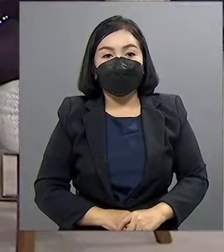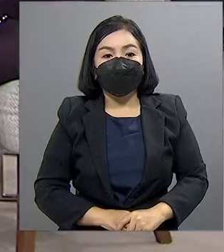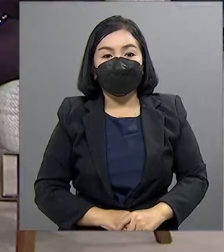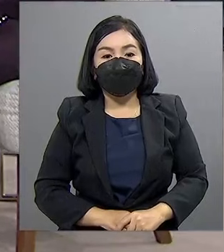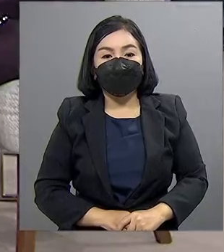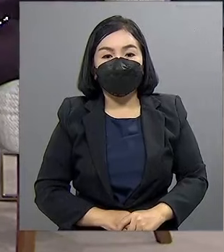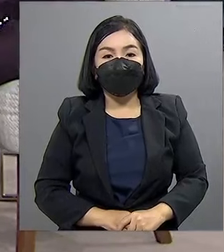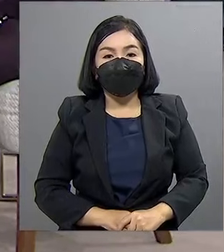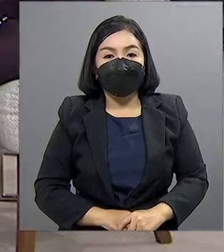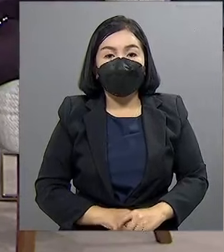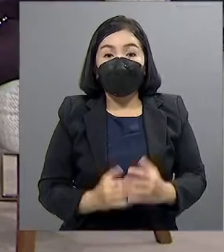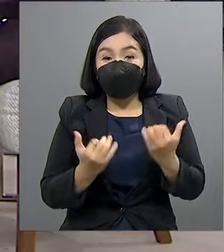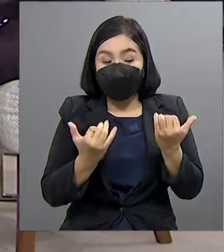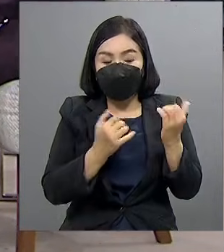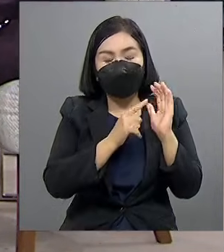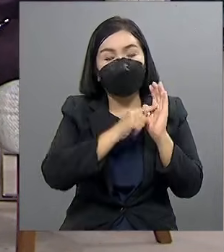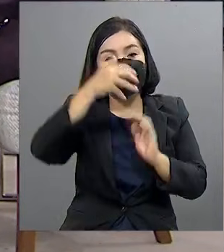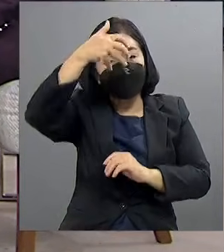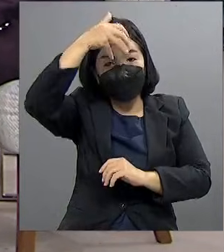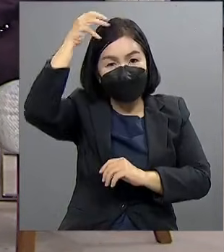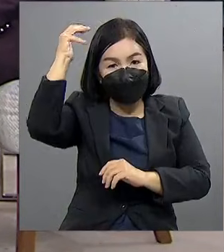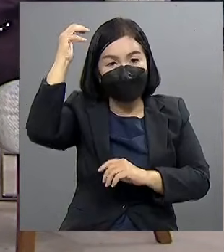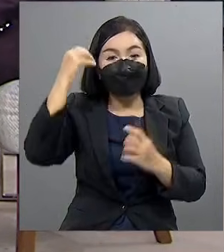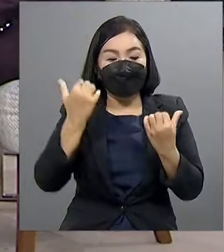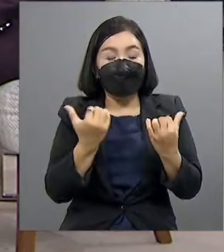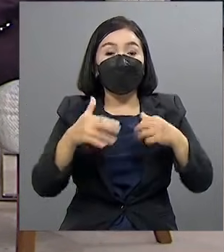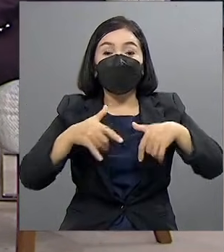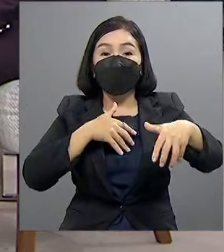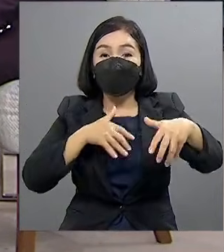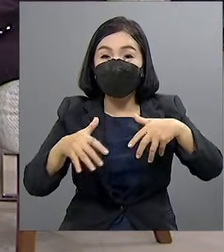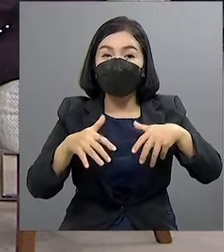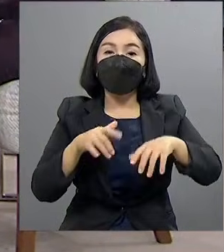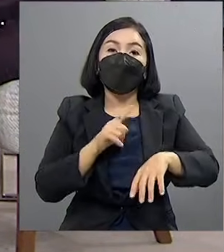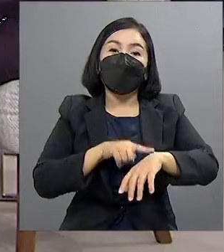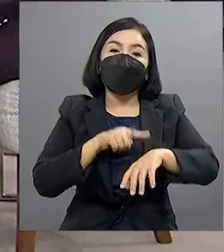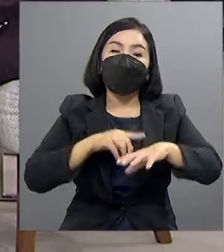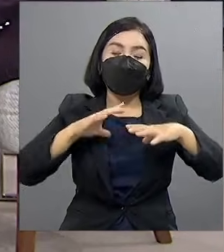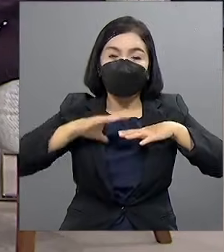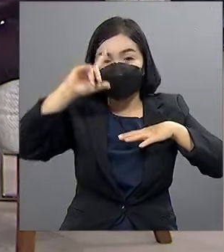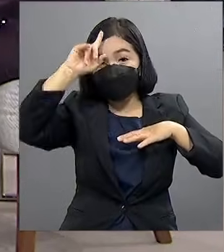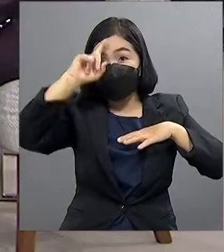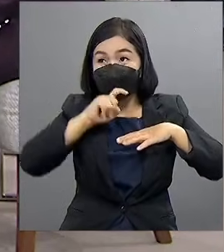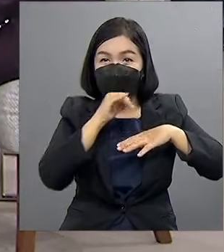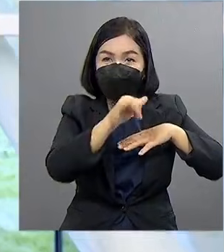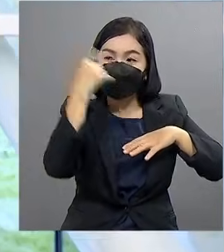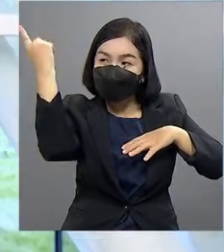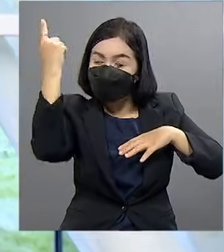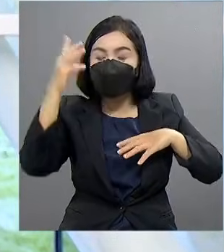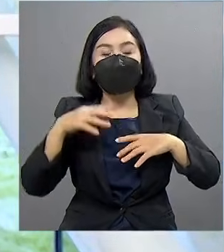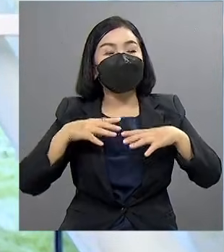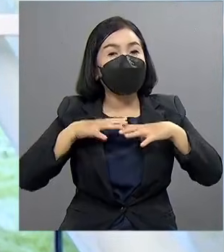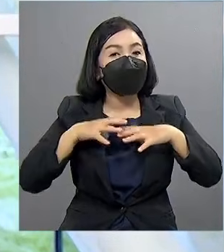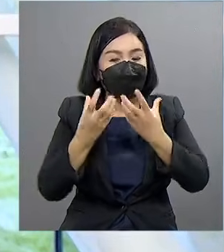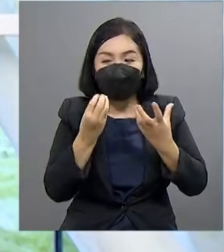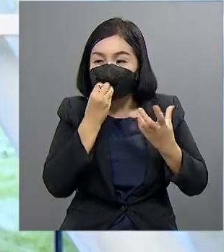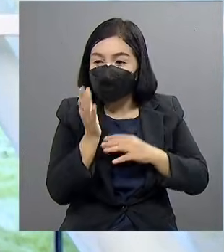สิงห์บุรีเนี่ยเป็นจังหวัดหนึ่งนะครับที่คุณผู้ชมสามารถใช้เวลาช่วงสุดสัปดาห์ไปพักผ่อนได้แบบเต็มที่นะฮะปลาที่นั่นก็อร่อยนะครับแล้ว